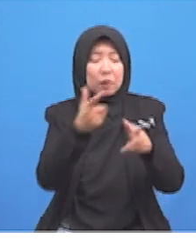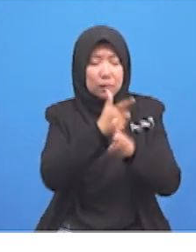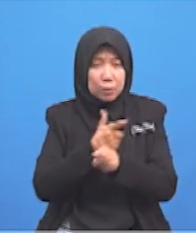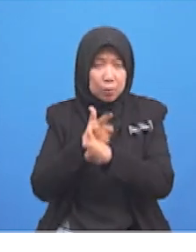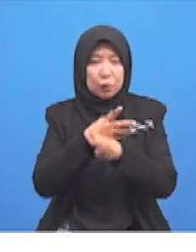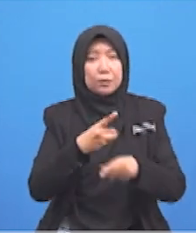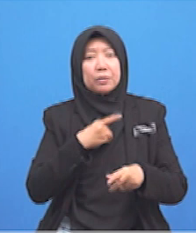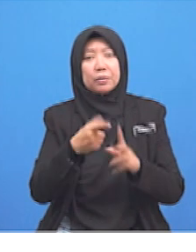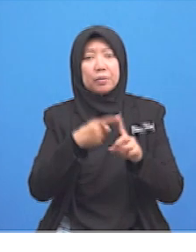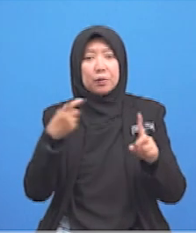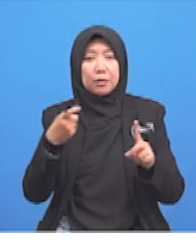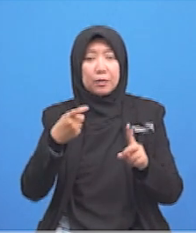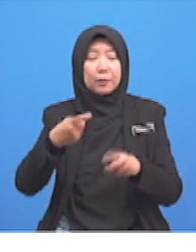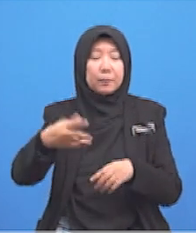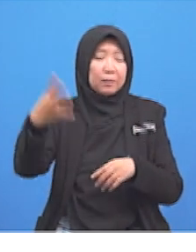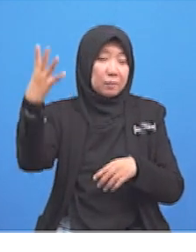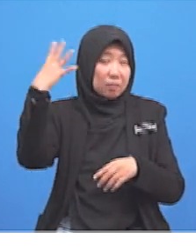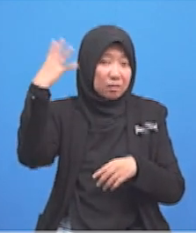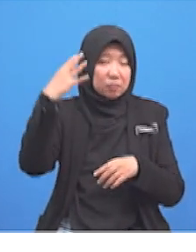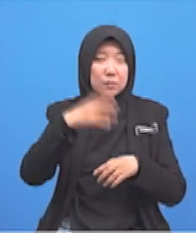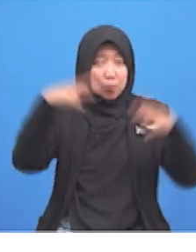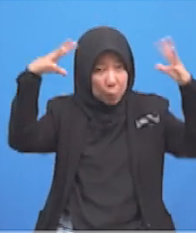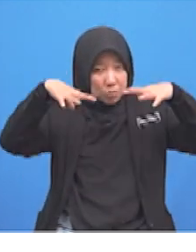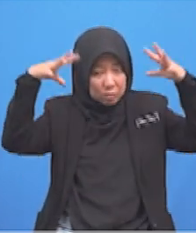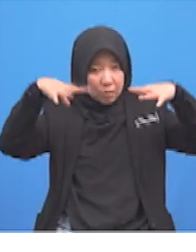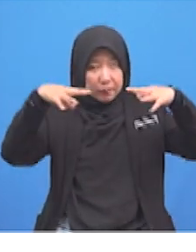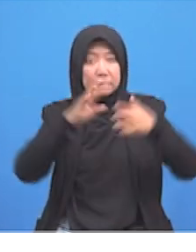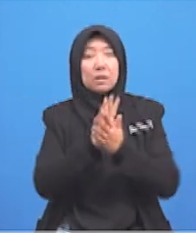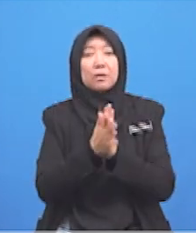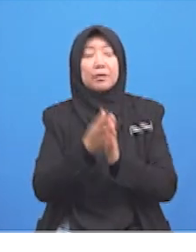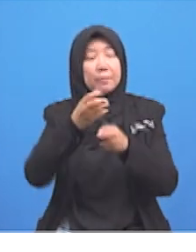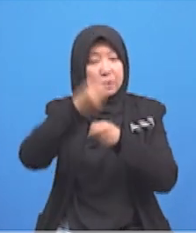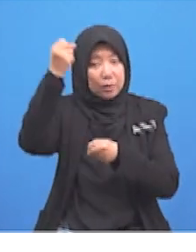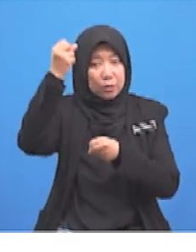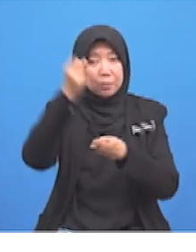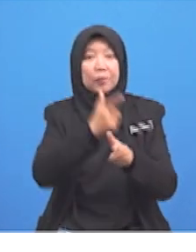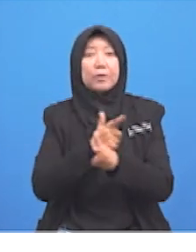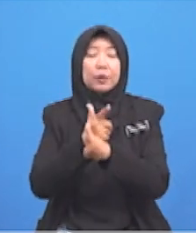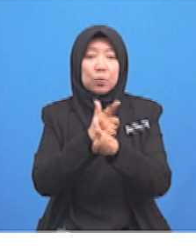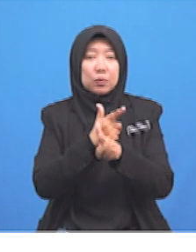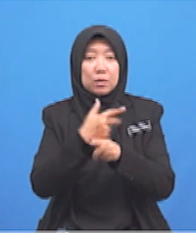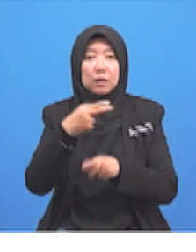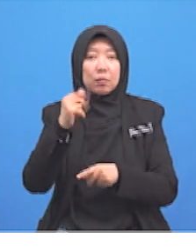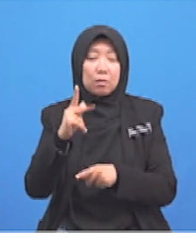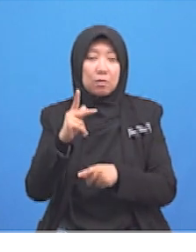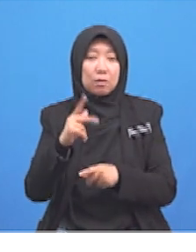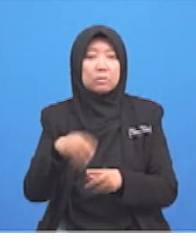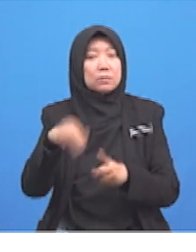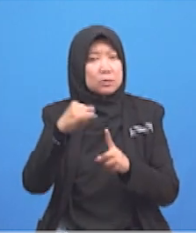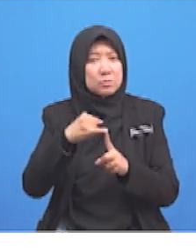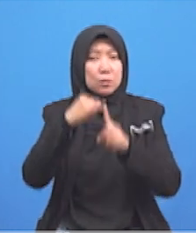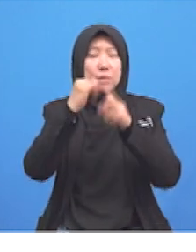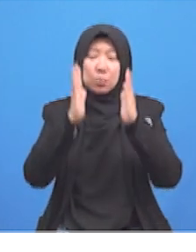diri daripada panas dan hujan. Oleh itu, ikon payung sebagai melindungi hak keistimewaan orang